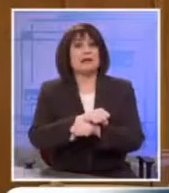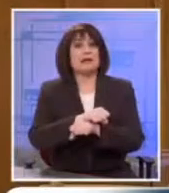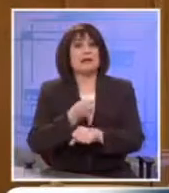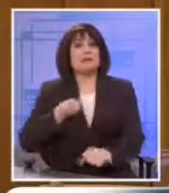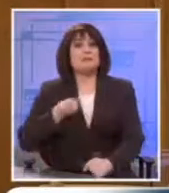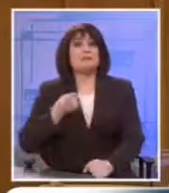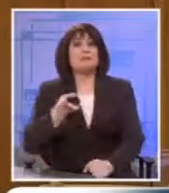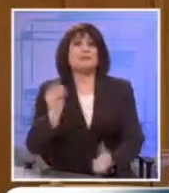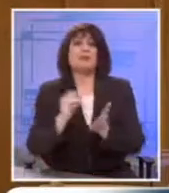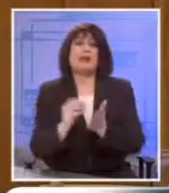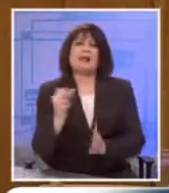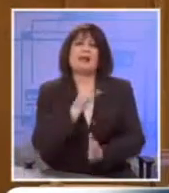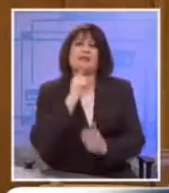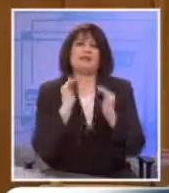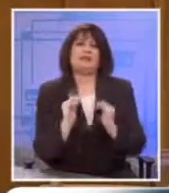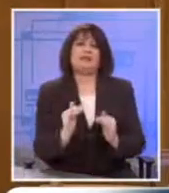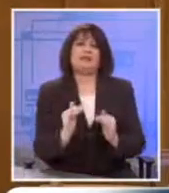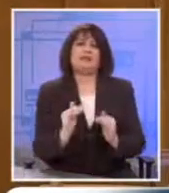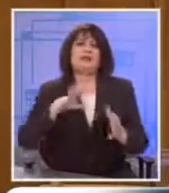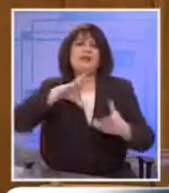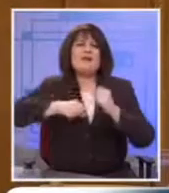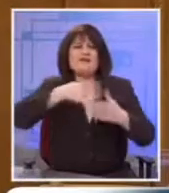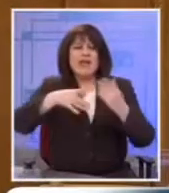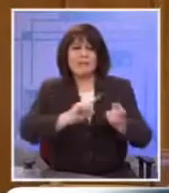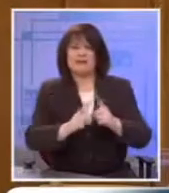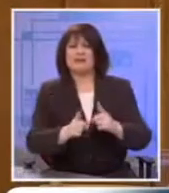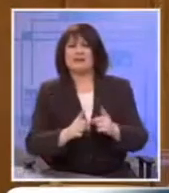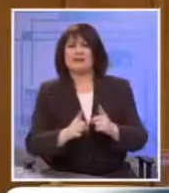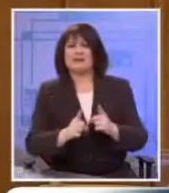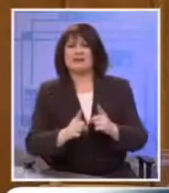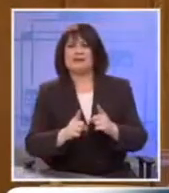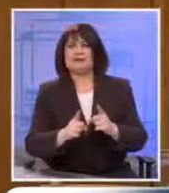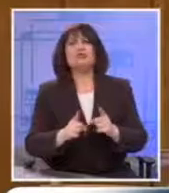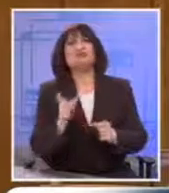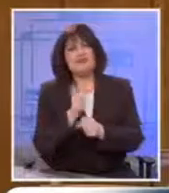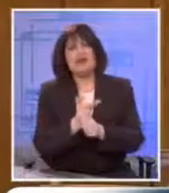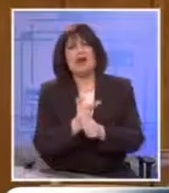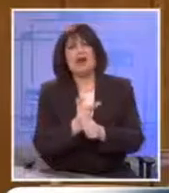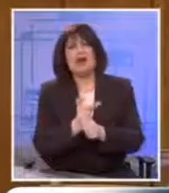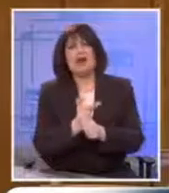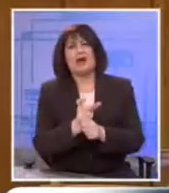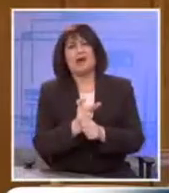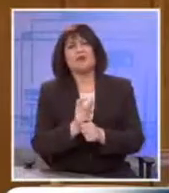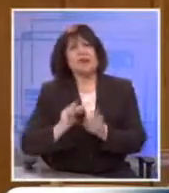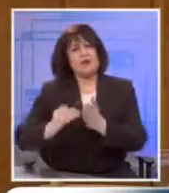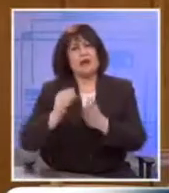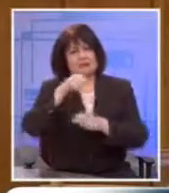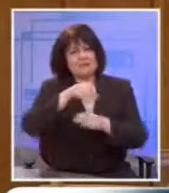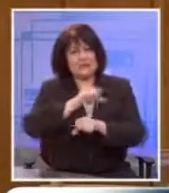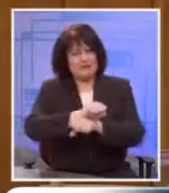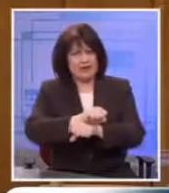τις υποτροπές, αυξάνουν τη βία μεταξύ κρατουμένων και μεταξύ σοφρονιστικών υπαλλήλων και κρατουμένων,